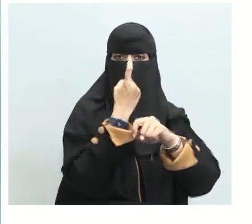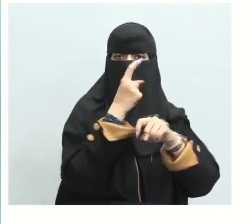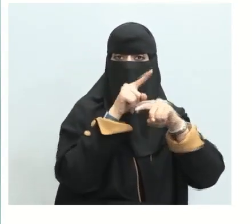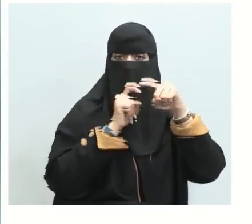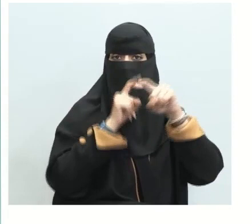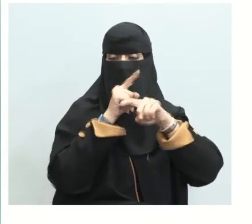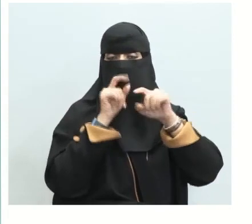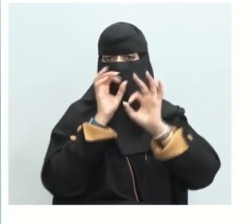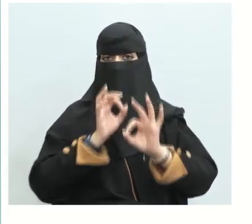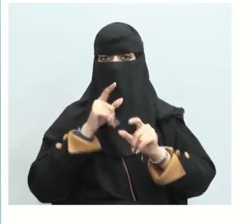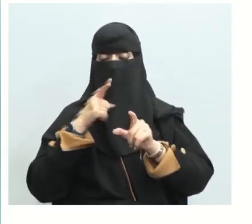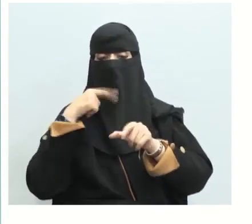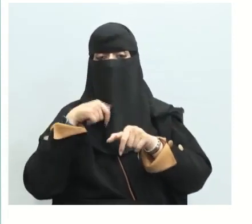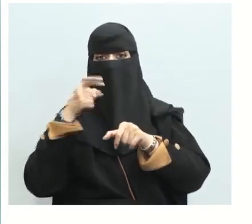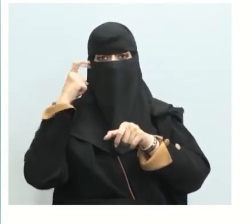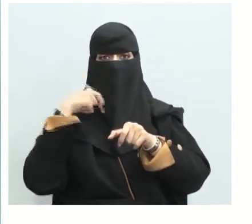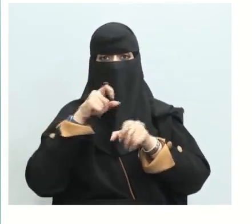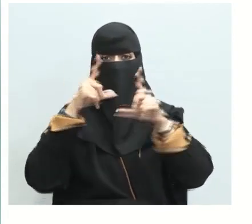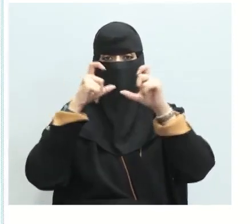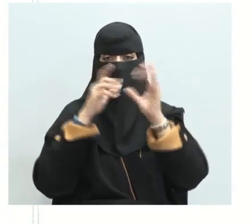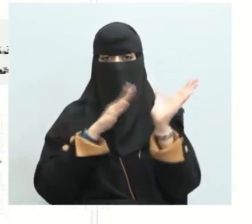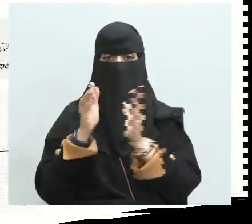استخدام النسب المئوية للصور.